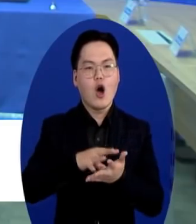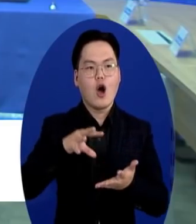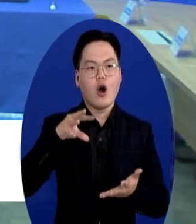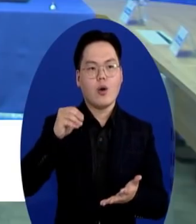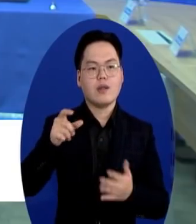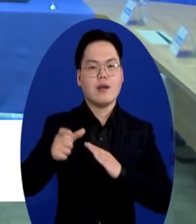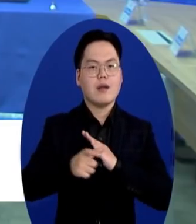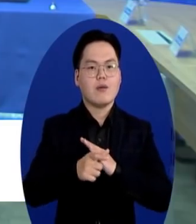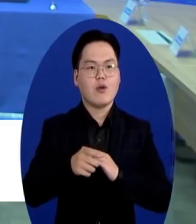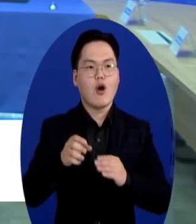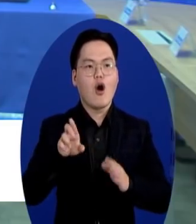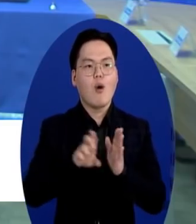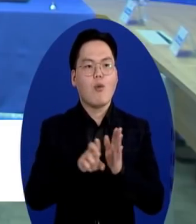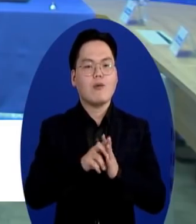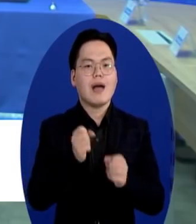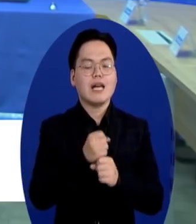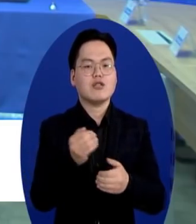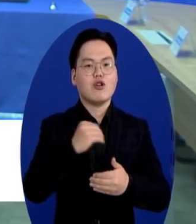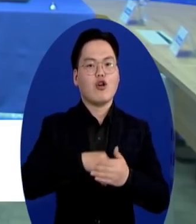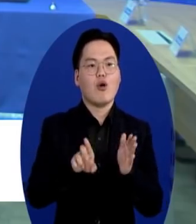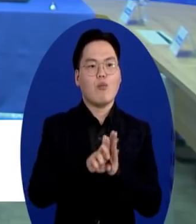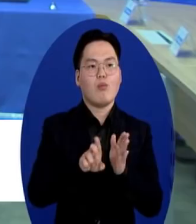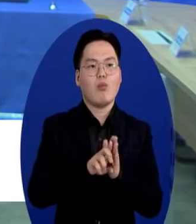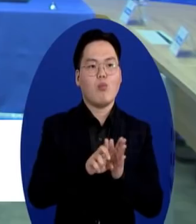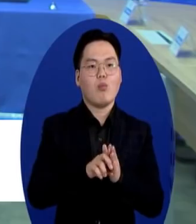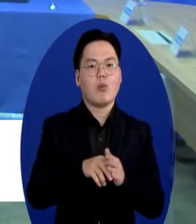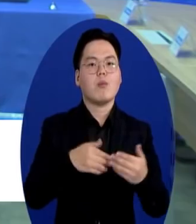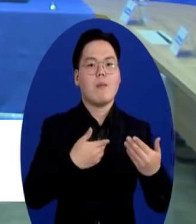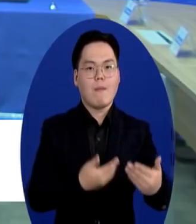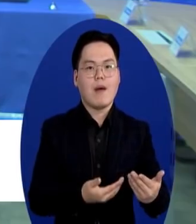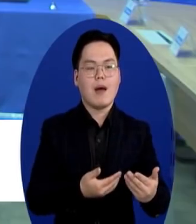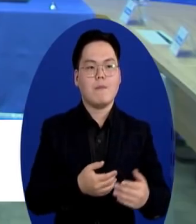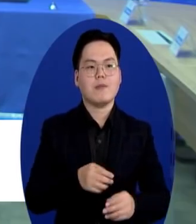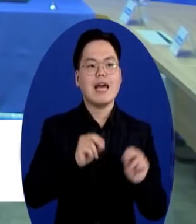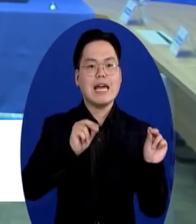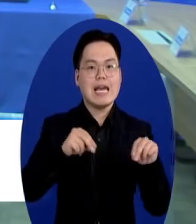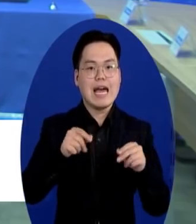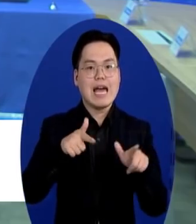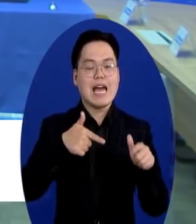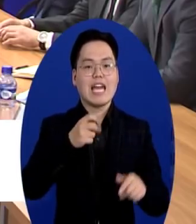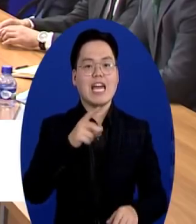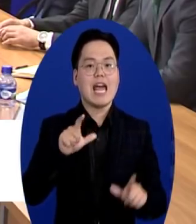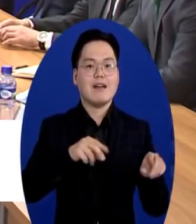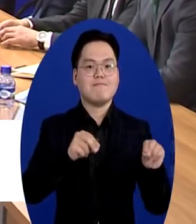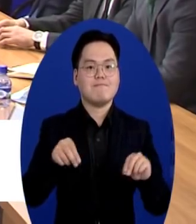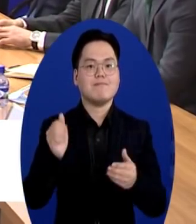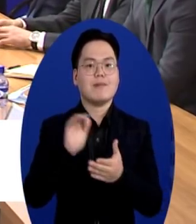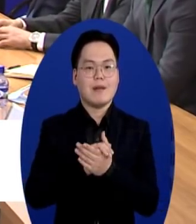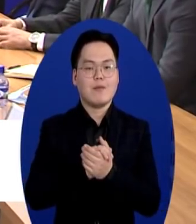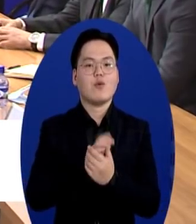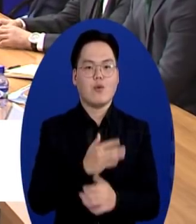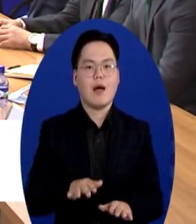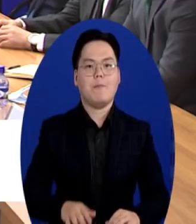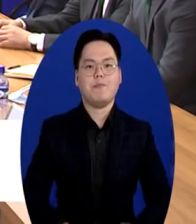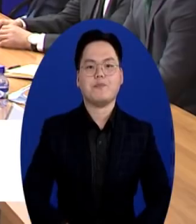оюутнуудад одоо энэ боломж нь олгож байгаагаараа бас нөгөө талаараа тав ийм одоо санамж чиглэлийг бид нэ сая үцгэллээ. Эдийн